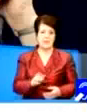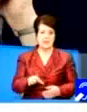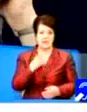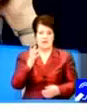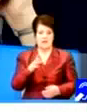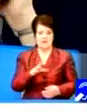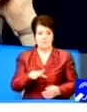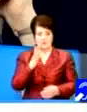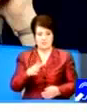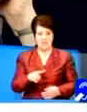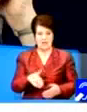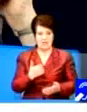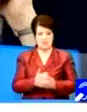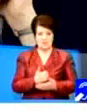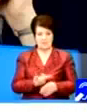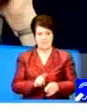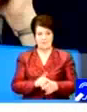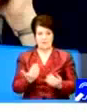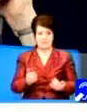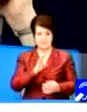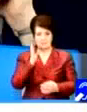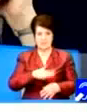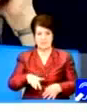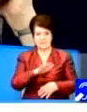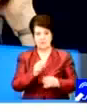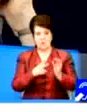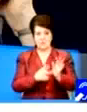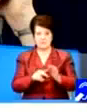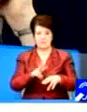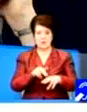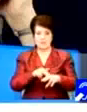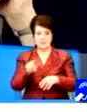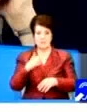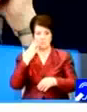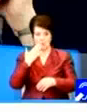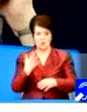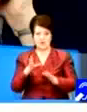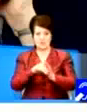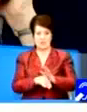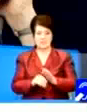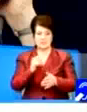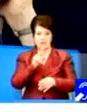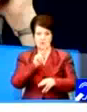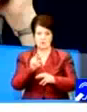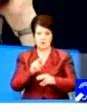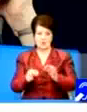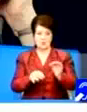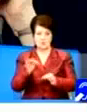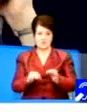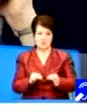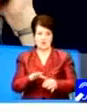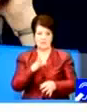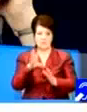DNA România, Laura Codruța Chioveș, a venit în această dimineață la secția 18 Poliție din București în cadrul procedurii de control judiciar. Ea a